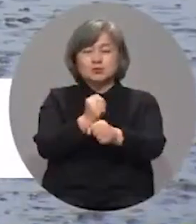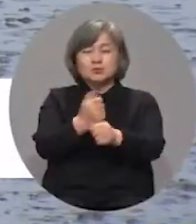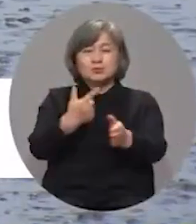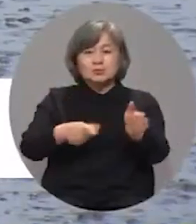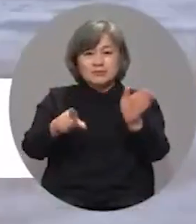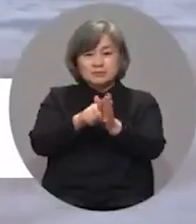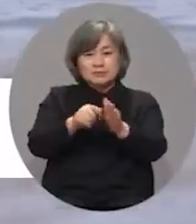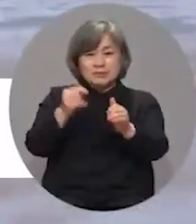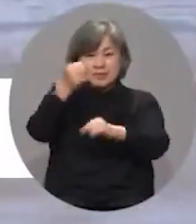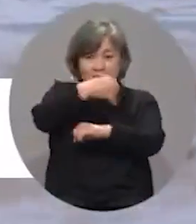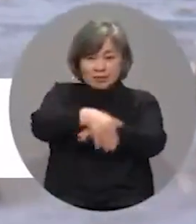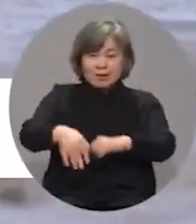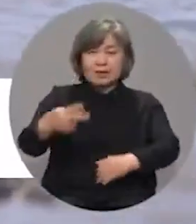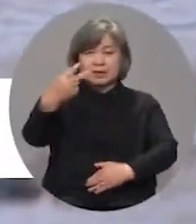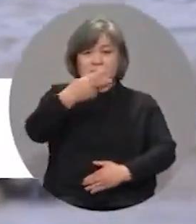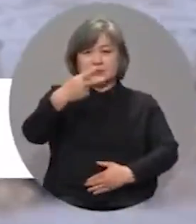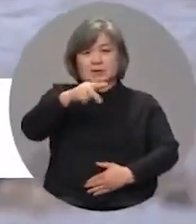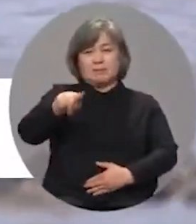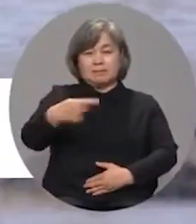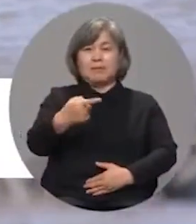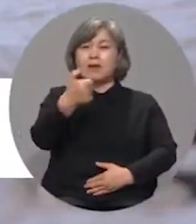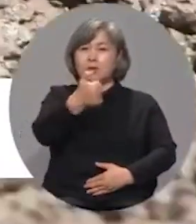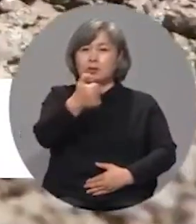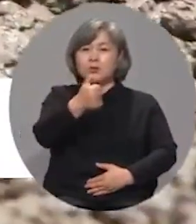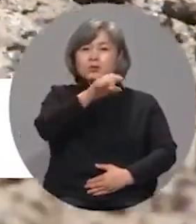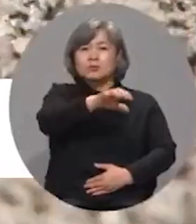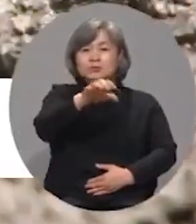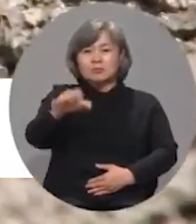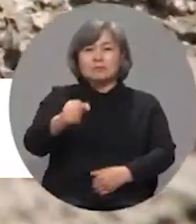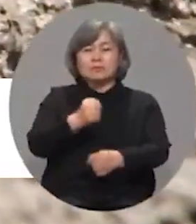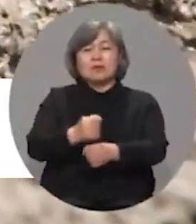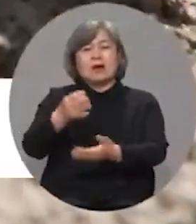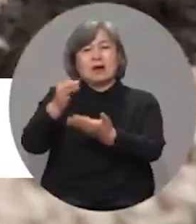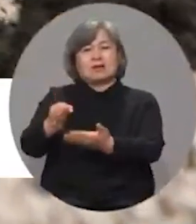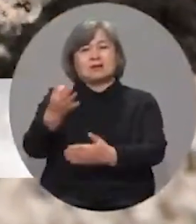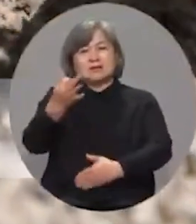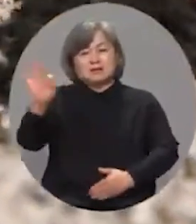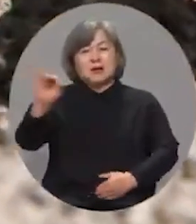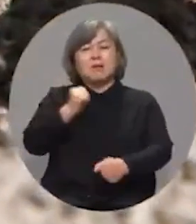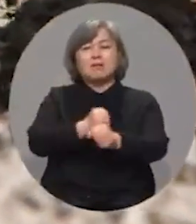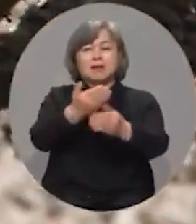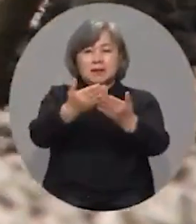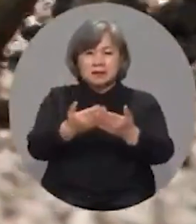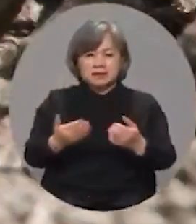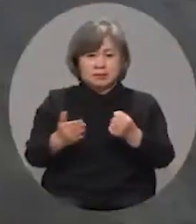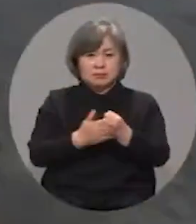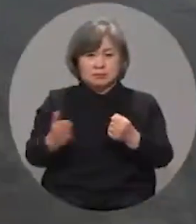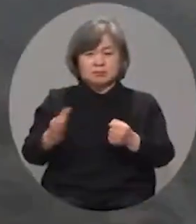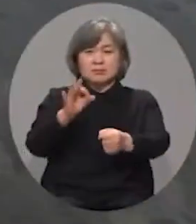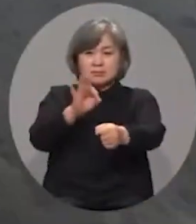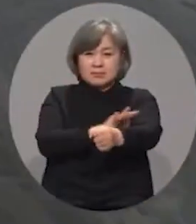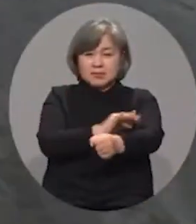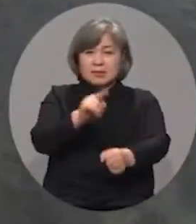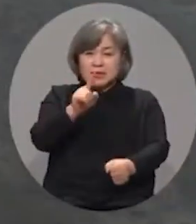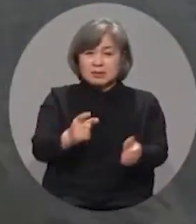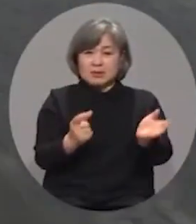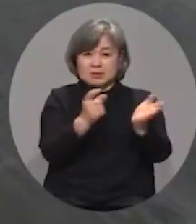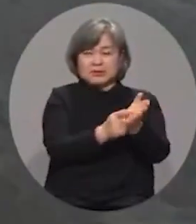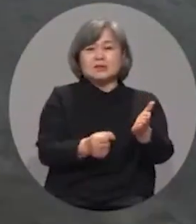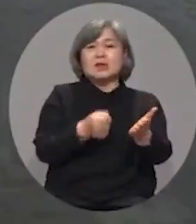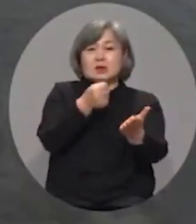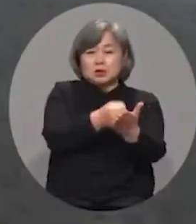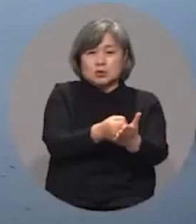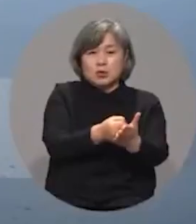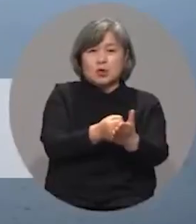생물 중 2105 10종의 서식지 로서의 가치를 인정 받았기 때문입니다 아 특히 이번 등재 결정과 함께